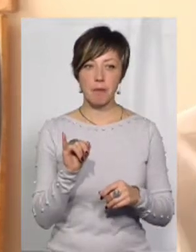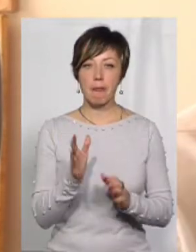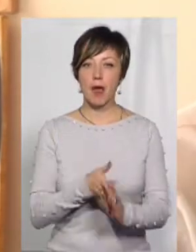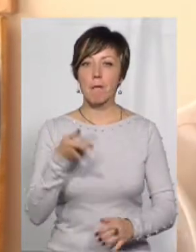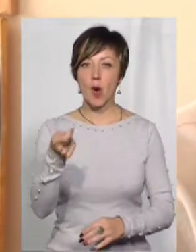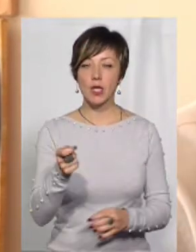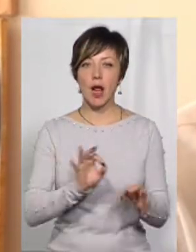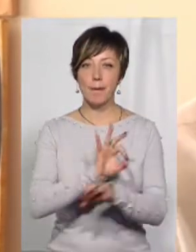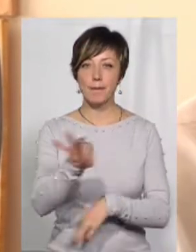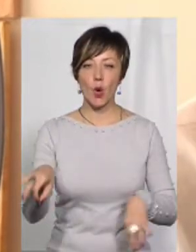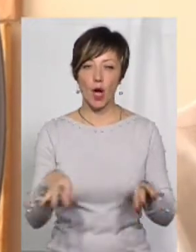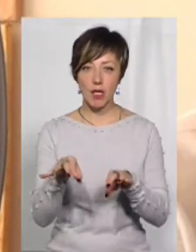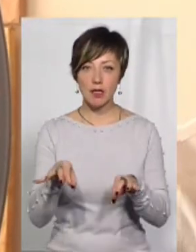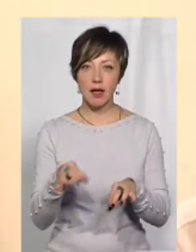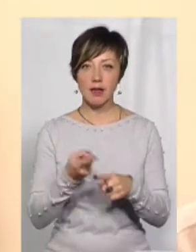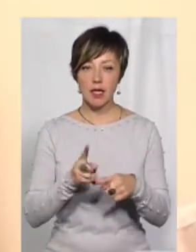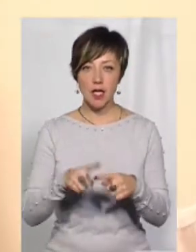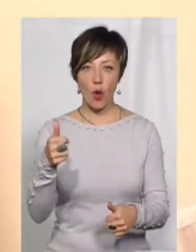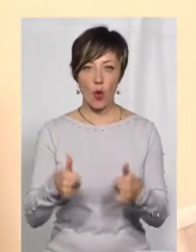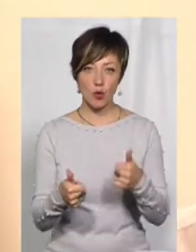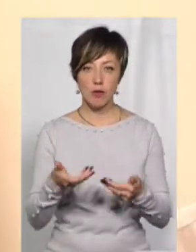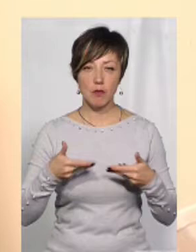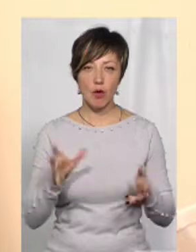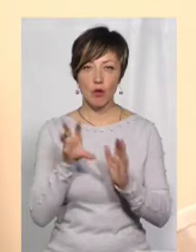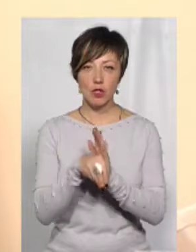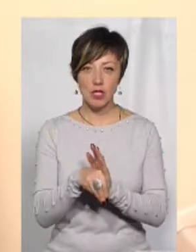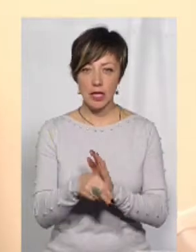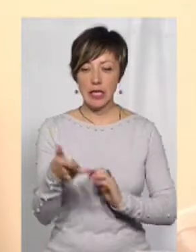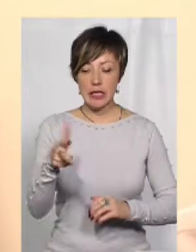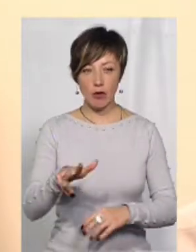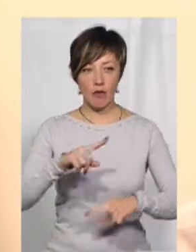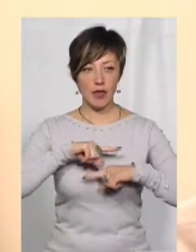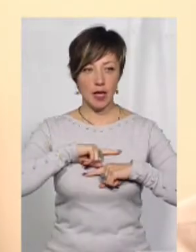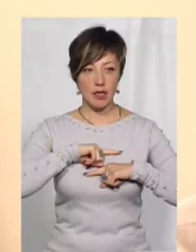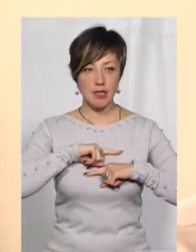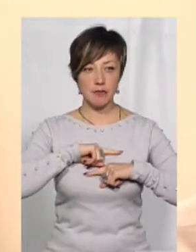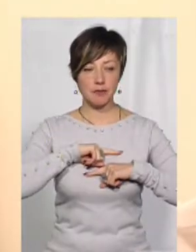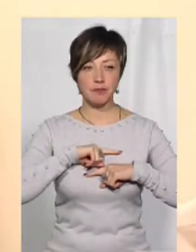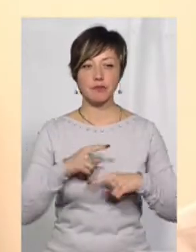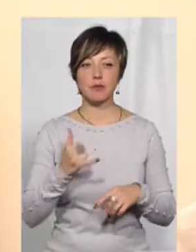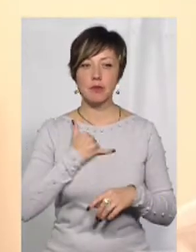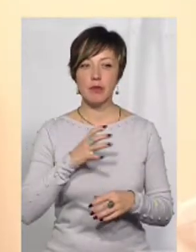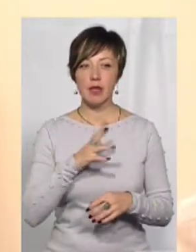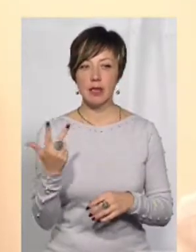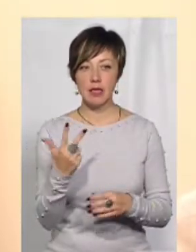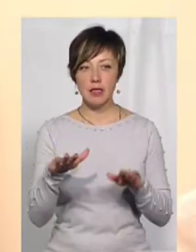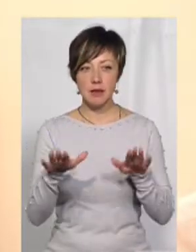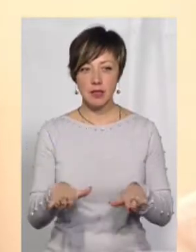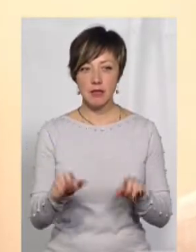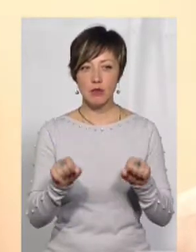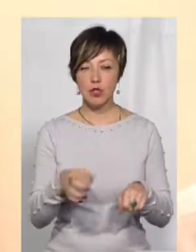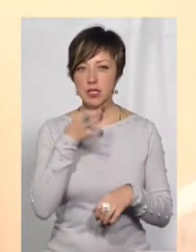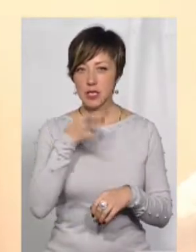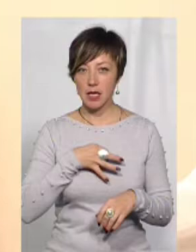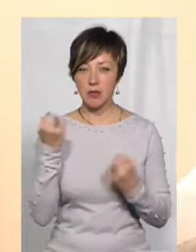подали наш проект на цей конкурс. Ми увійшли у трійку фіналістів, у нас було третє місце, і можна сказати, що ми